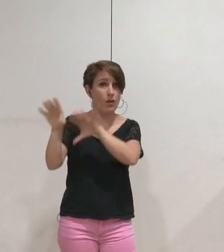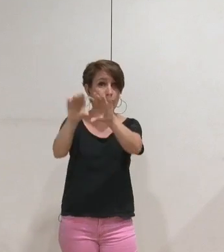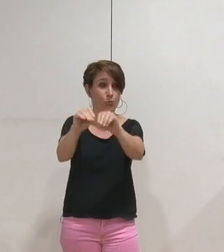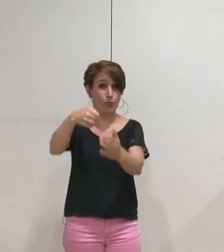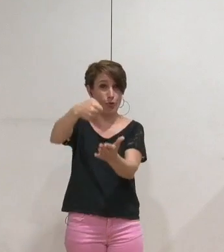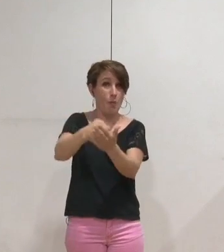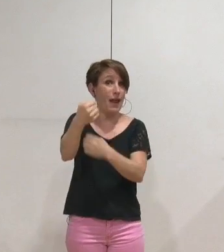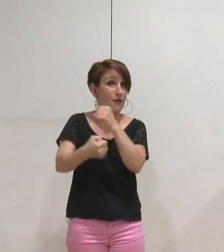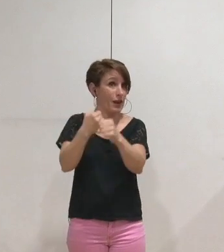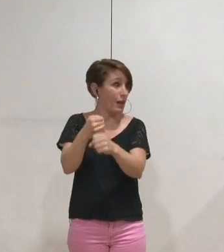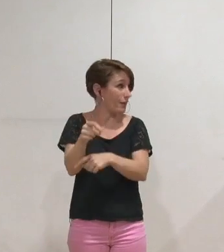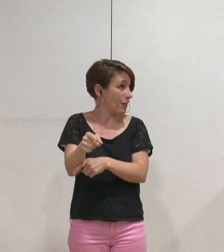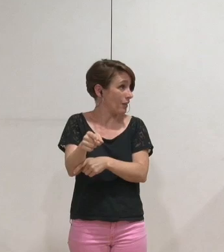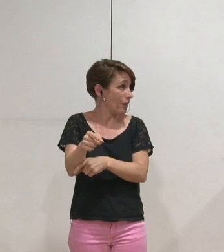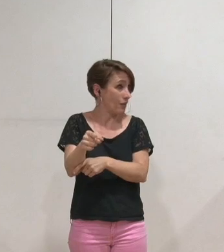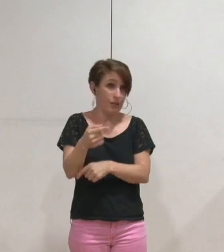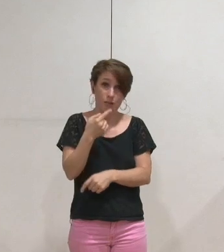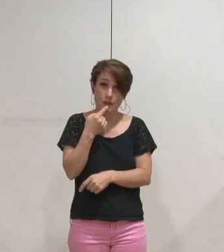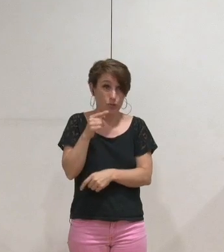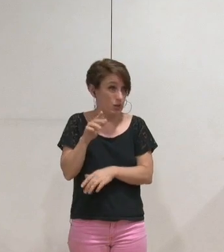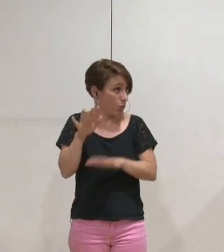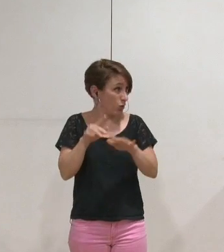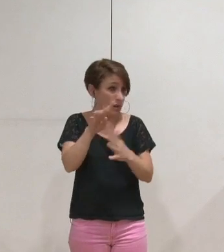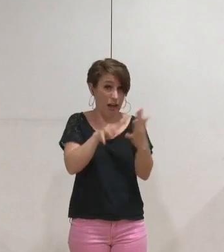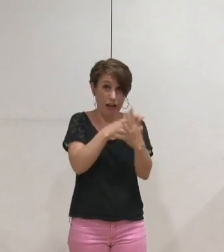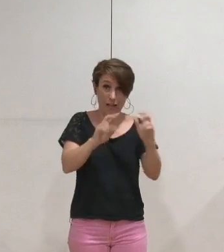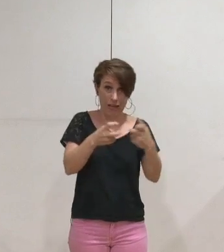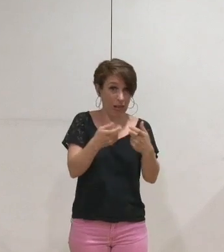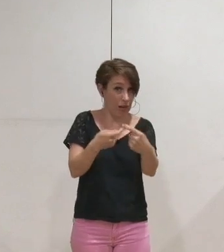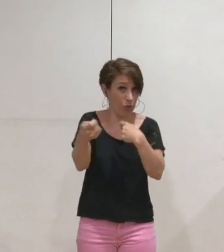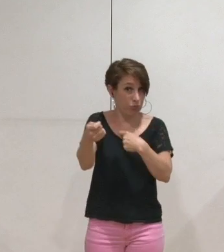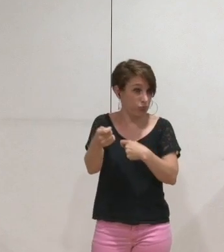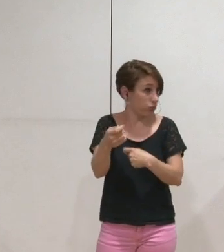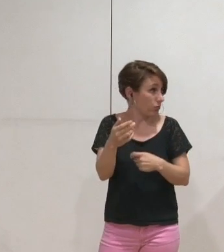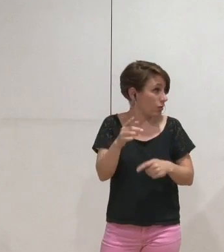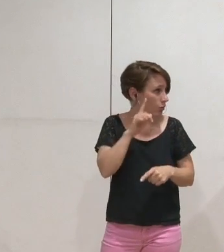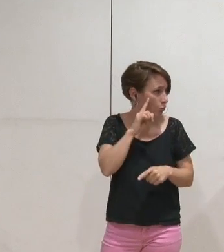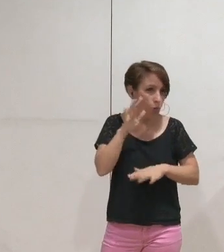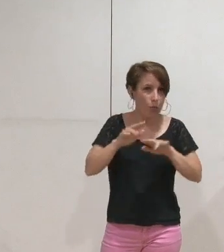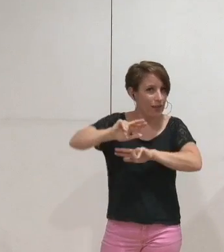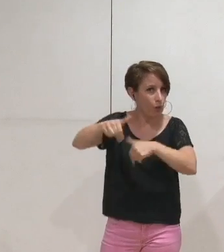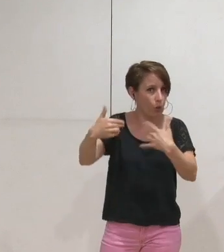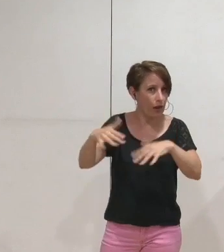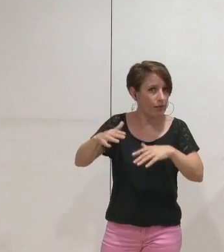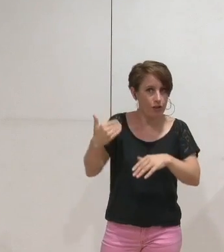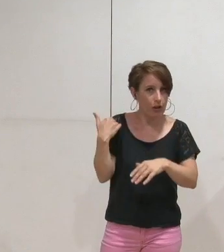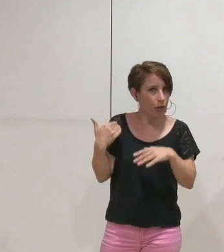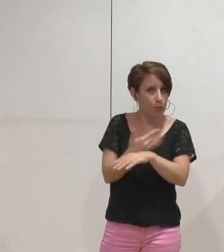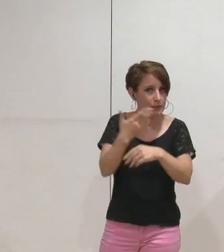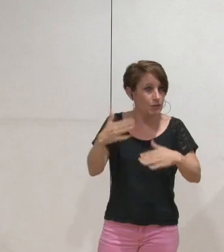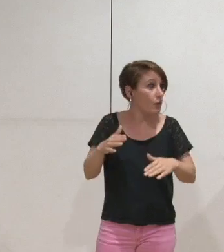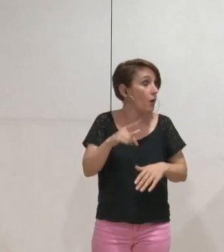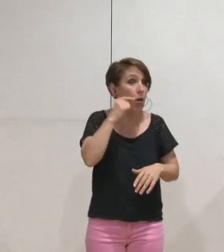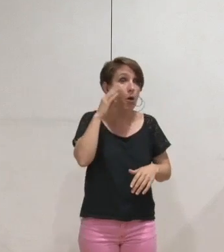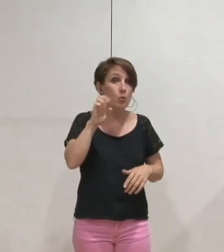appliquer euh cette grille là puisque j'imagine que le contrat a été signé enfin peut-être que Monsieur Bertrand nous